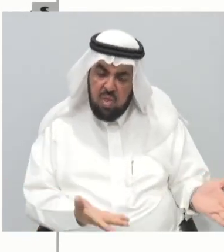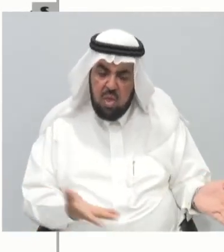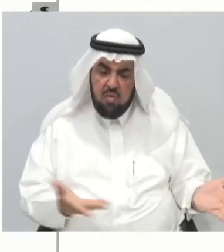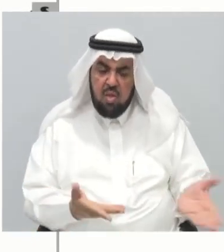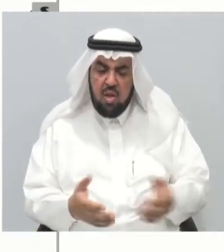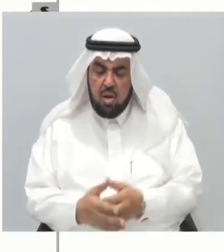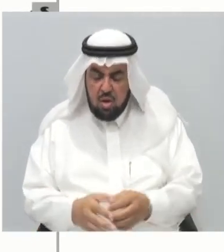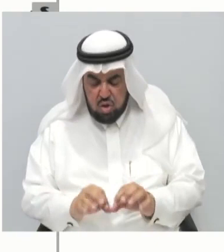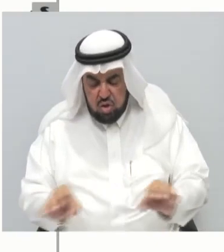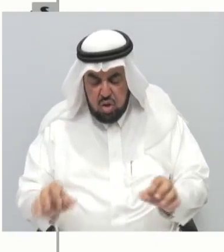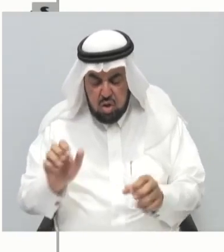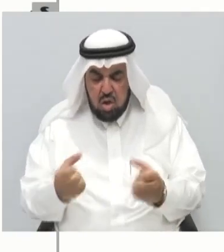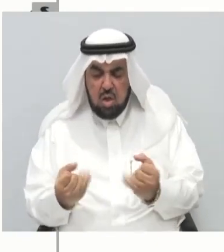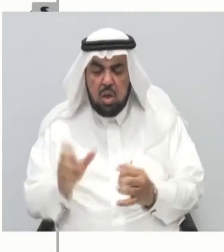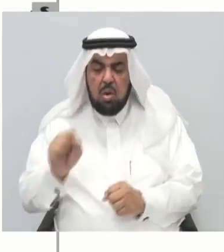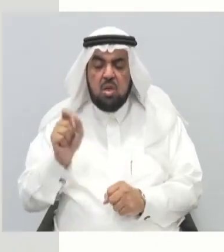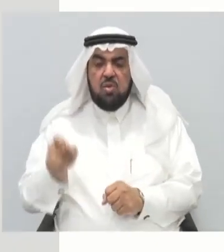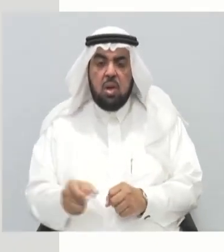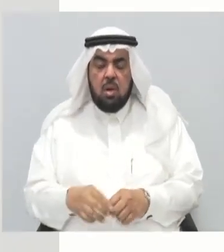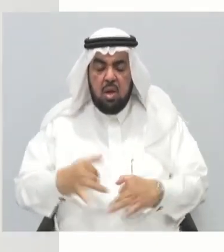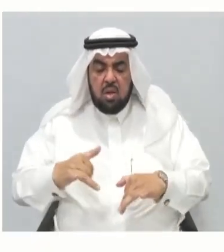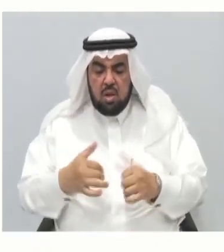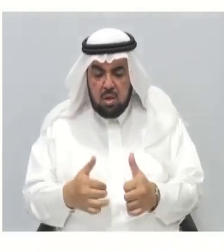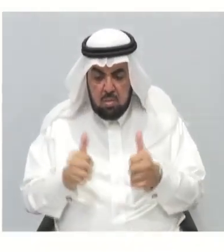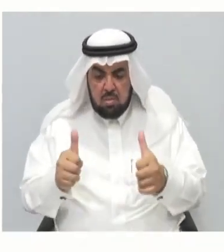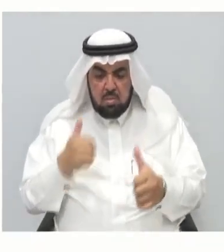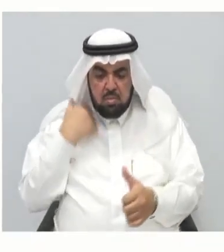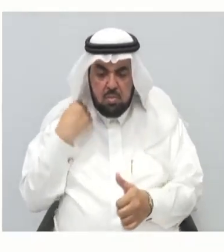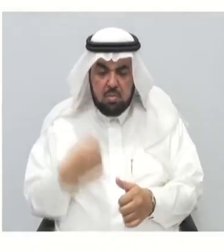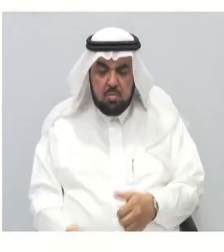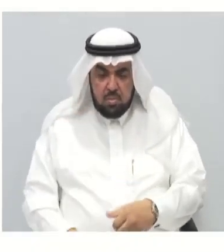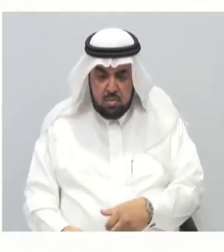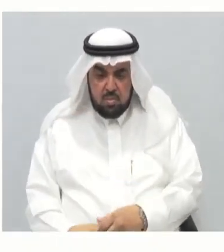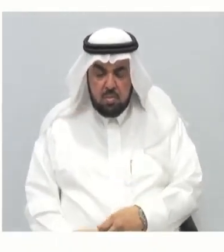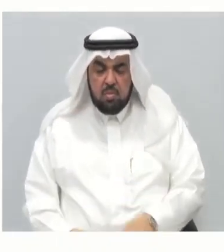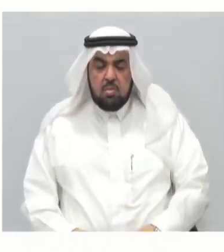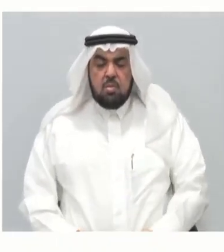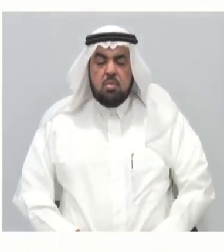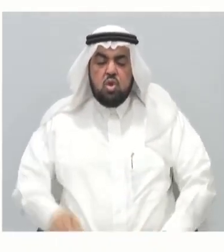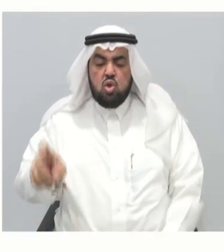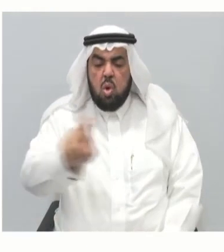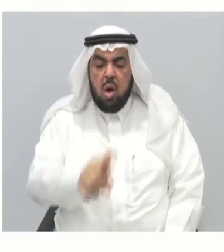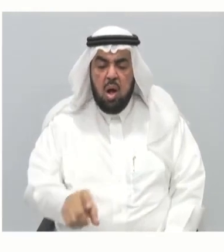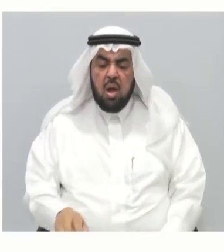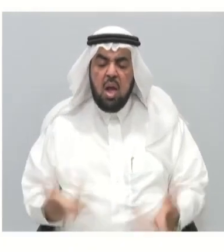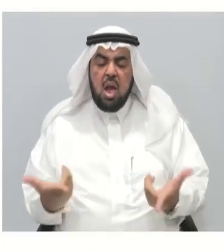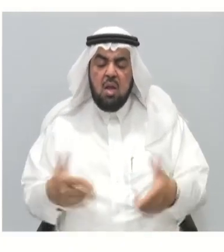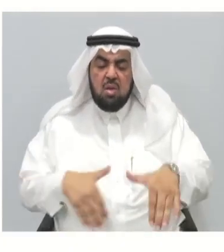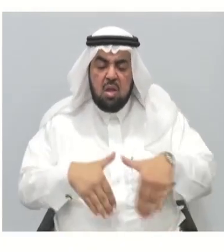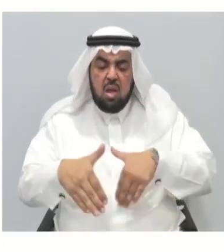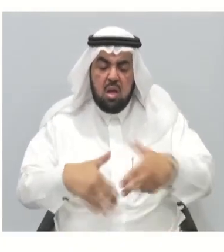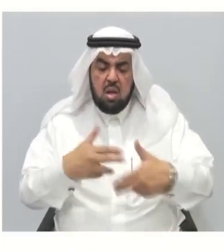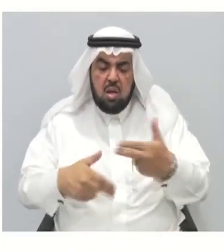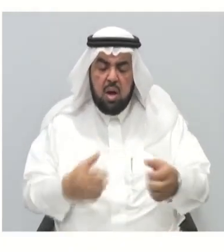قمنا بانشاء حساب خاص بنا بهذه الطريقه طيب سؤال كيف تتحرك